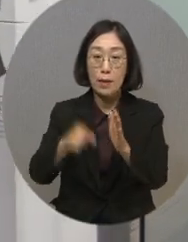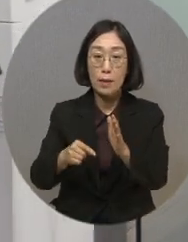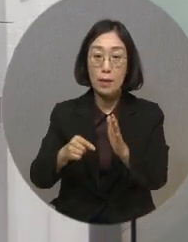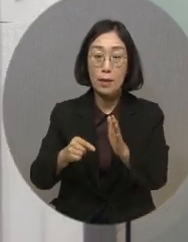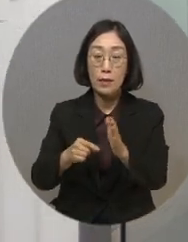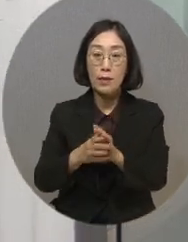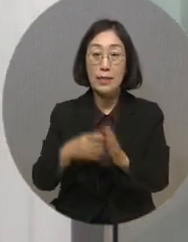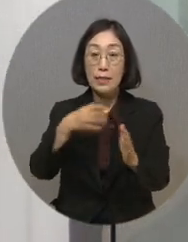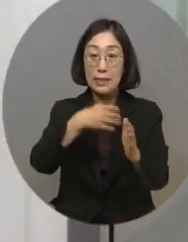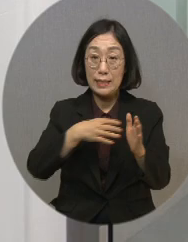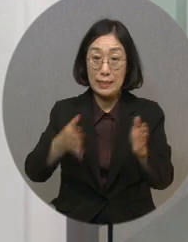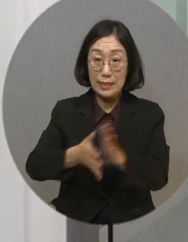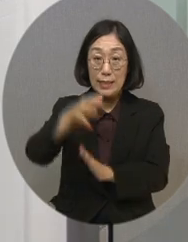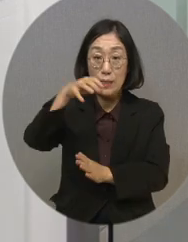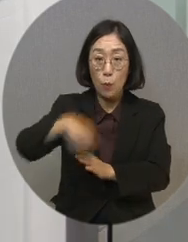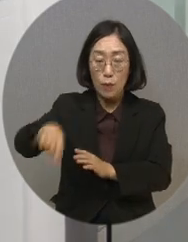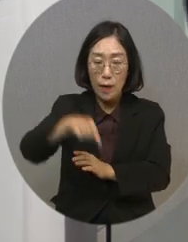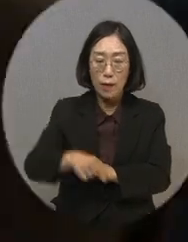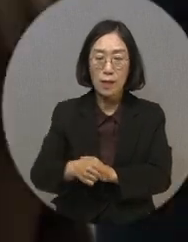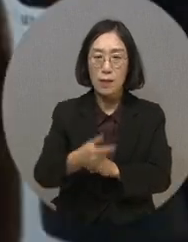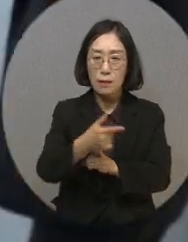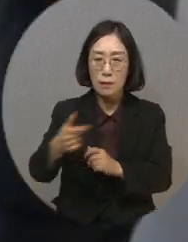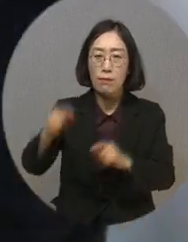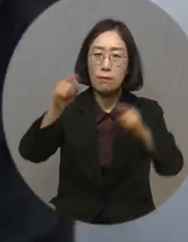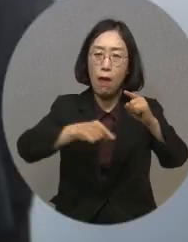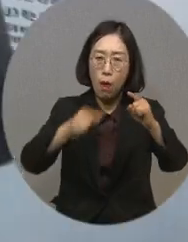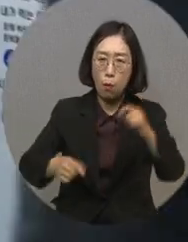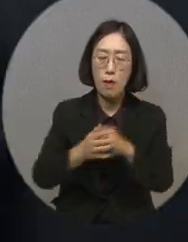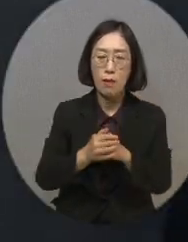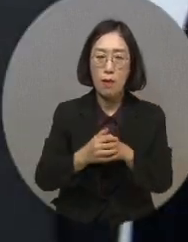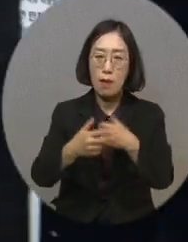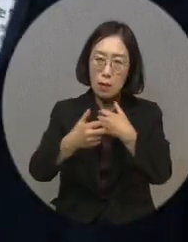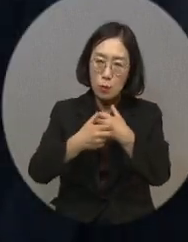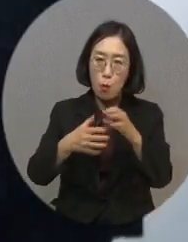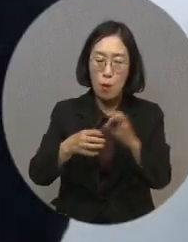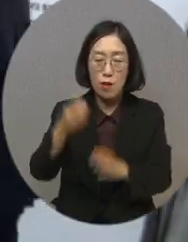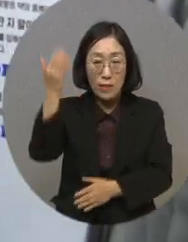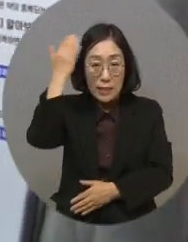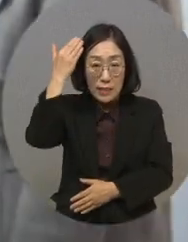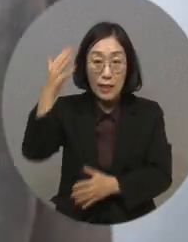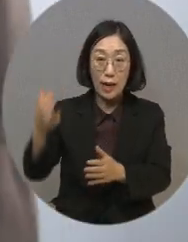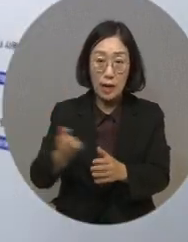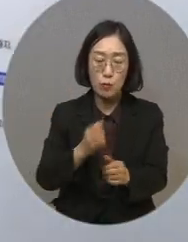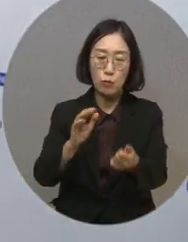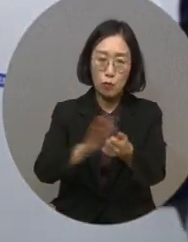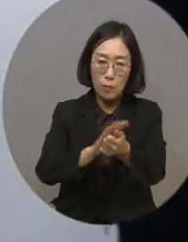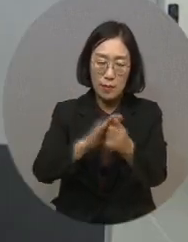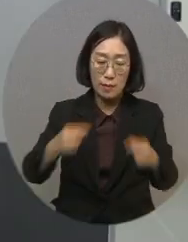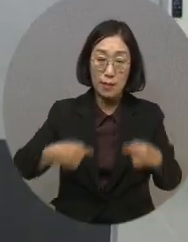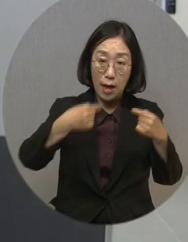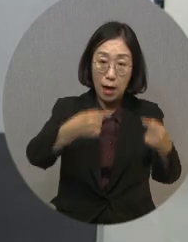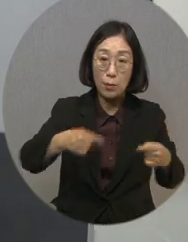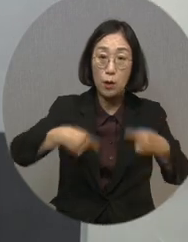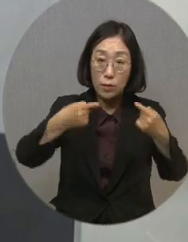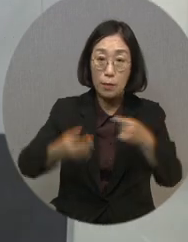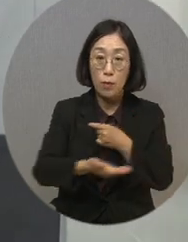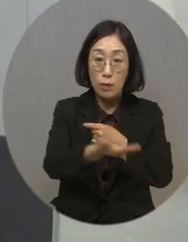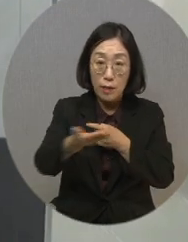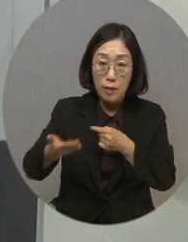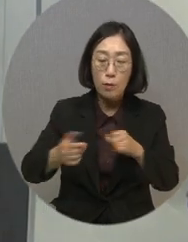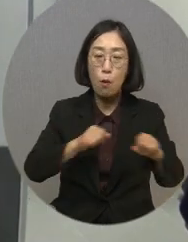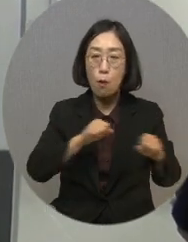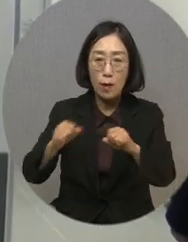의정부시 장애인의 크고 작은 체육대회에 의료 전문 직원들의 질 높은 서비스 참여로 이어져 장애인